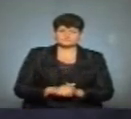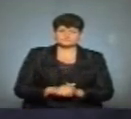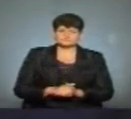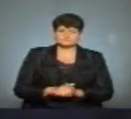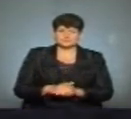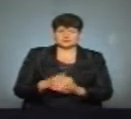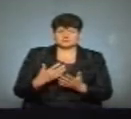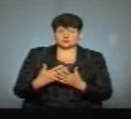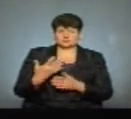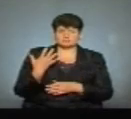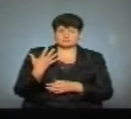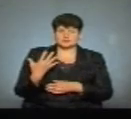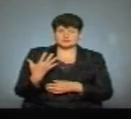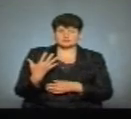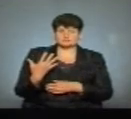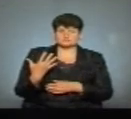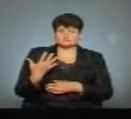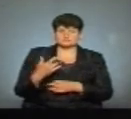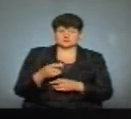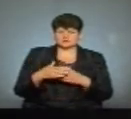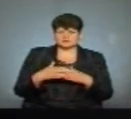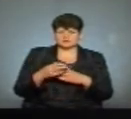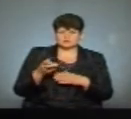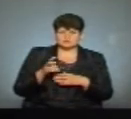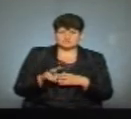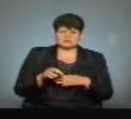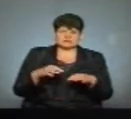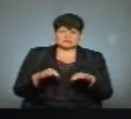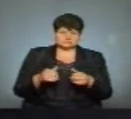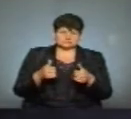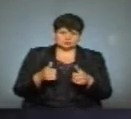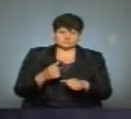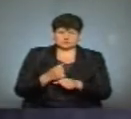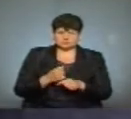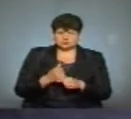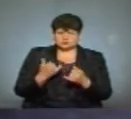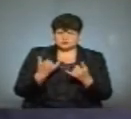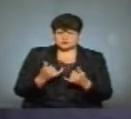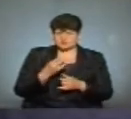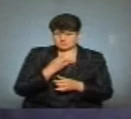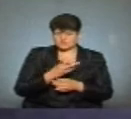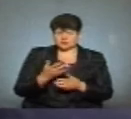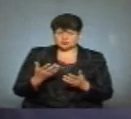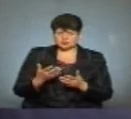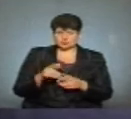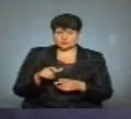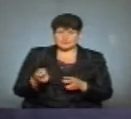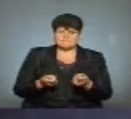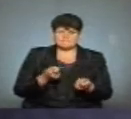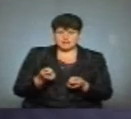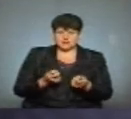Минут 5. Ми що не прийшли? Транспорт добре працює зараз, бачу, людей